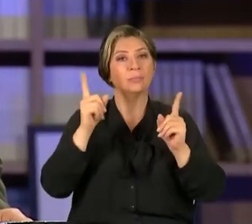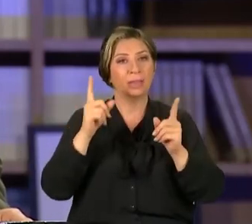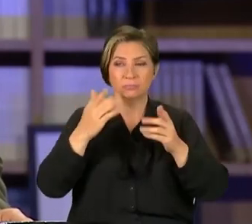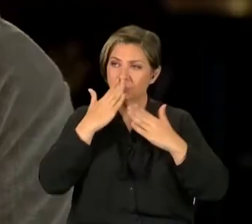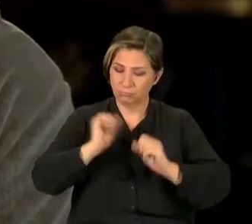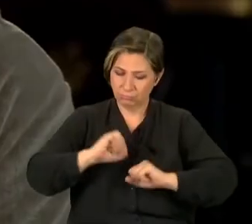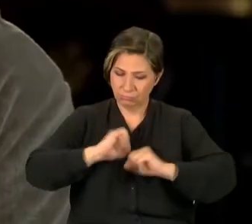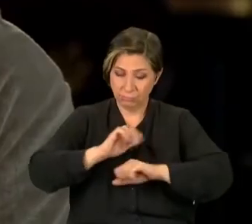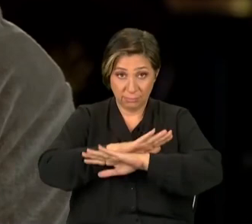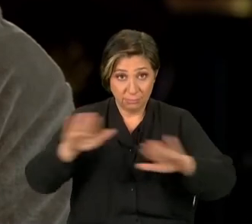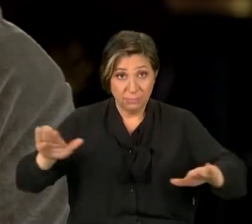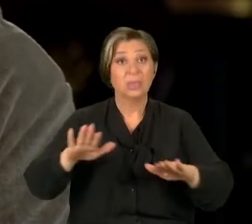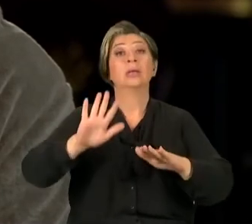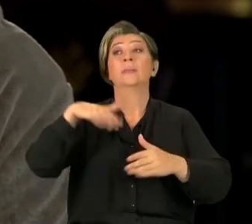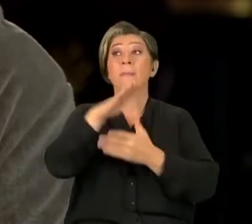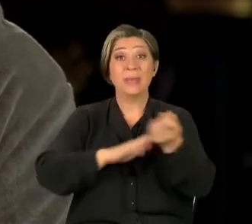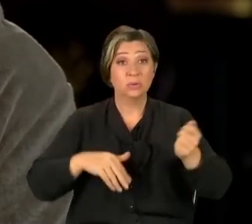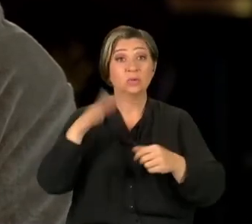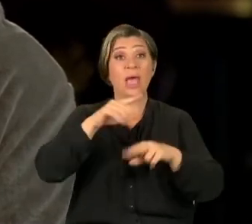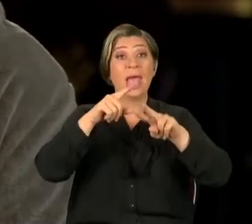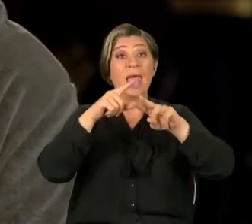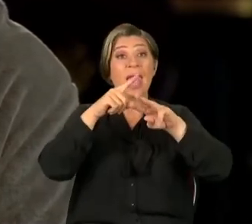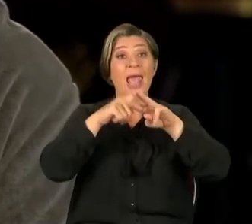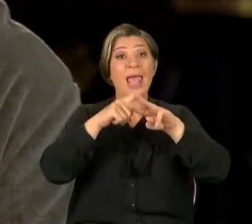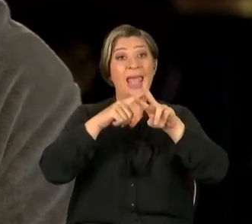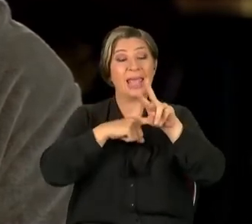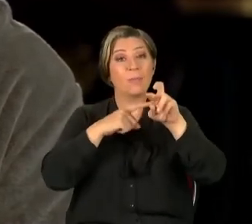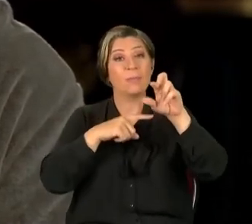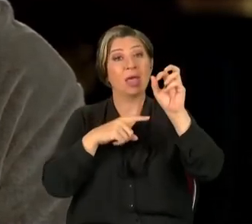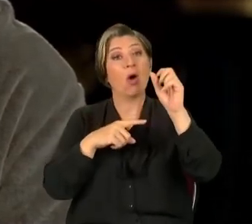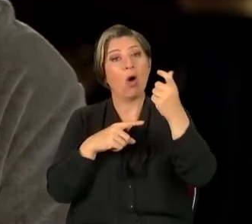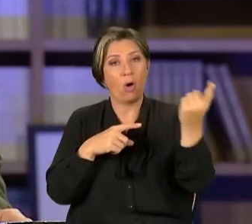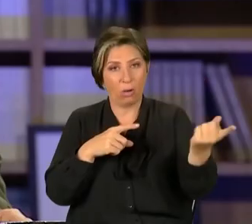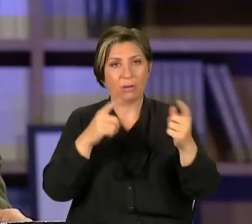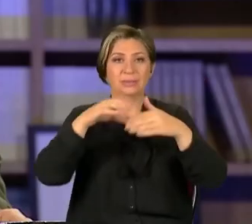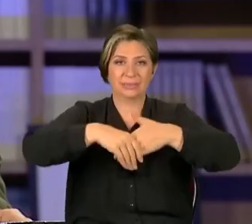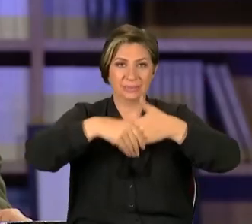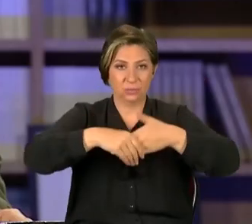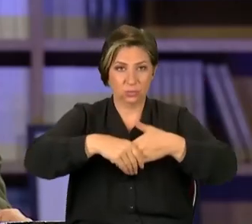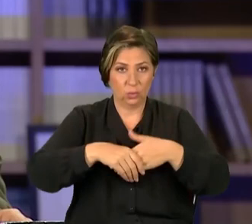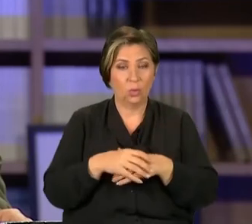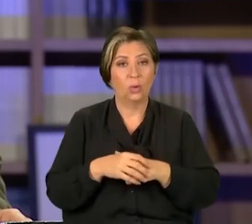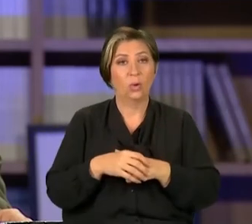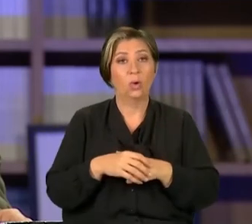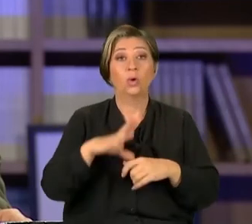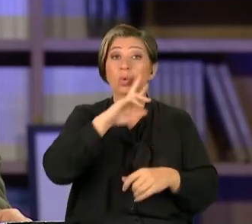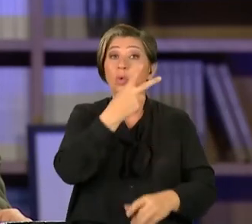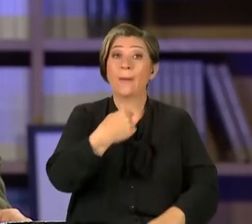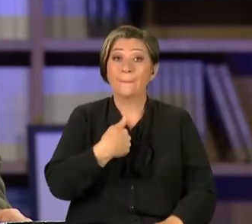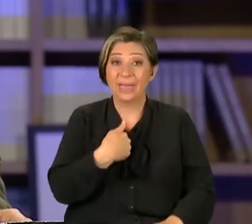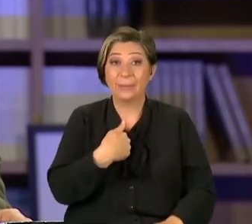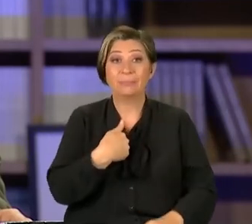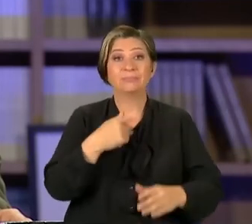okuyorsun ve daha sonra eypio ile tanışman ve günah benim